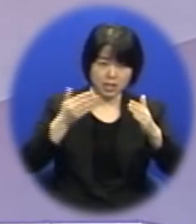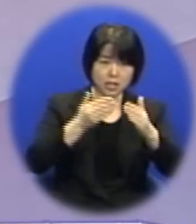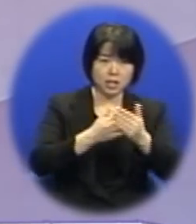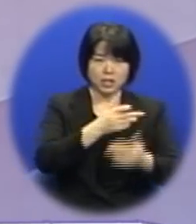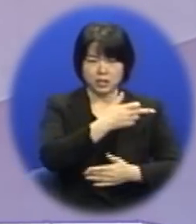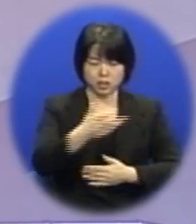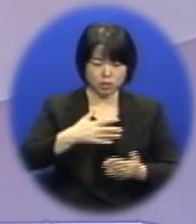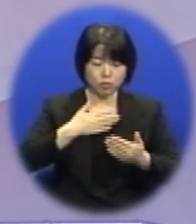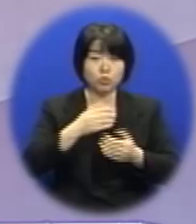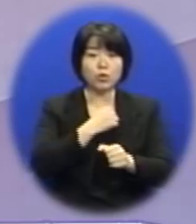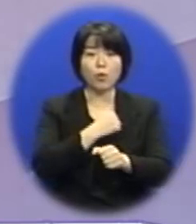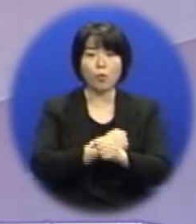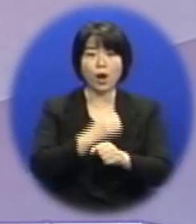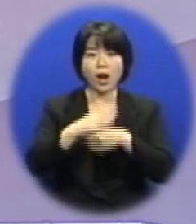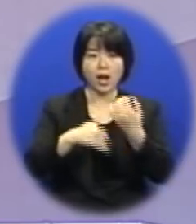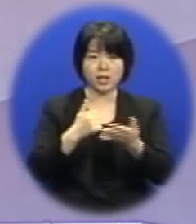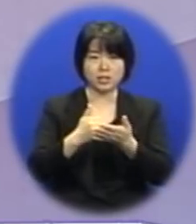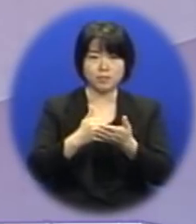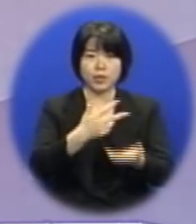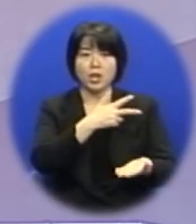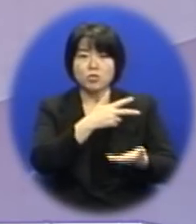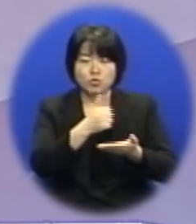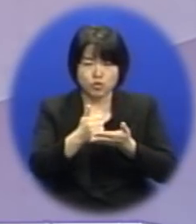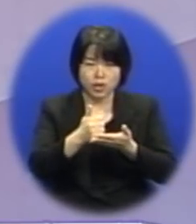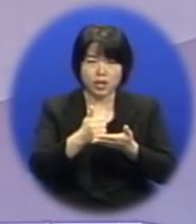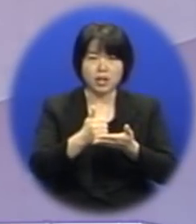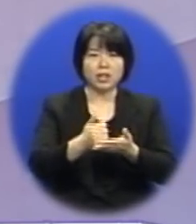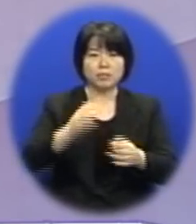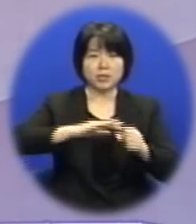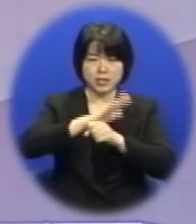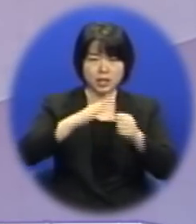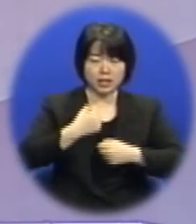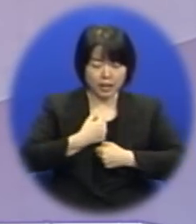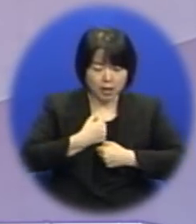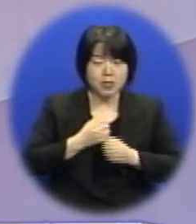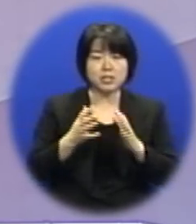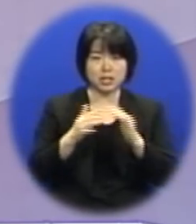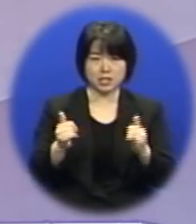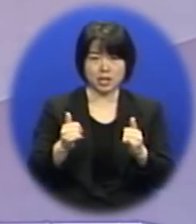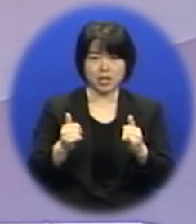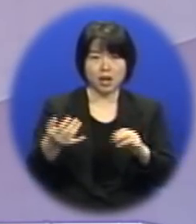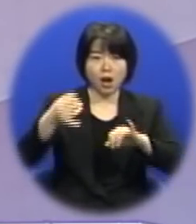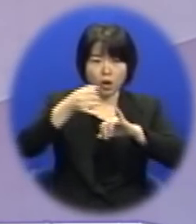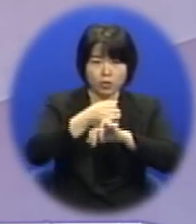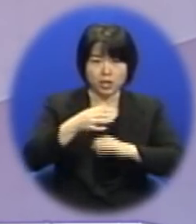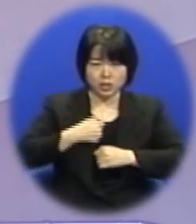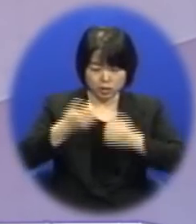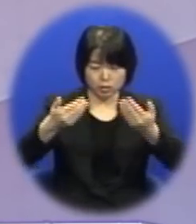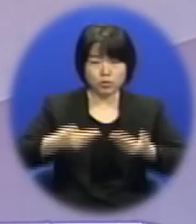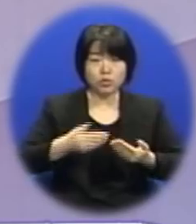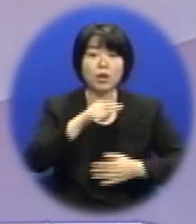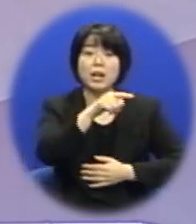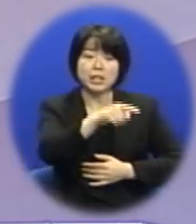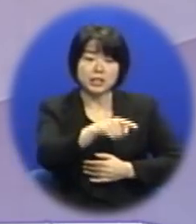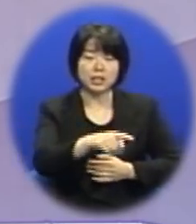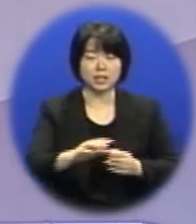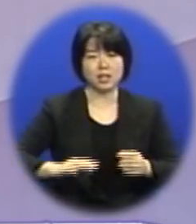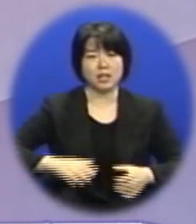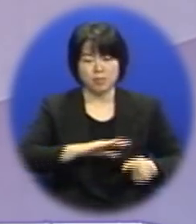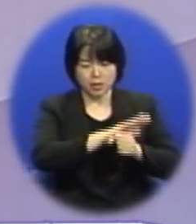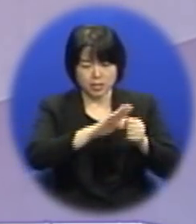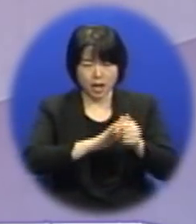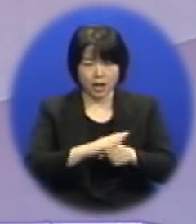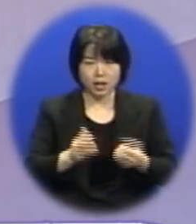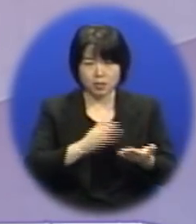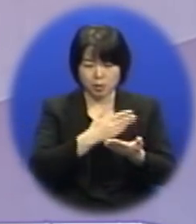하나님, 주를 사랑하고 주의 계명을 지키는 자를 위하여 언약을 지키시고 그에게 인자를 베푸시는